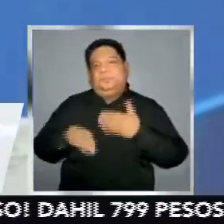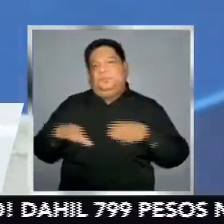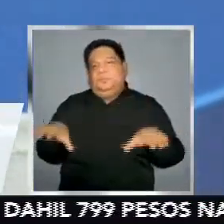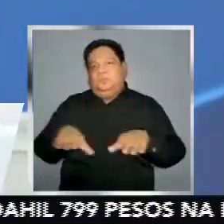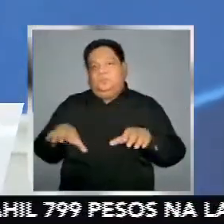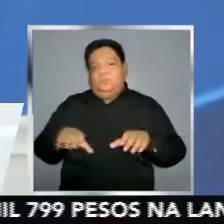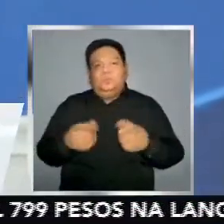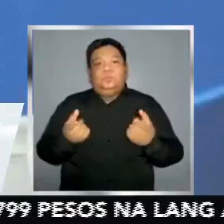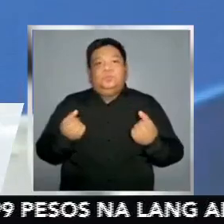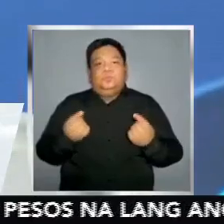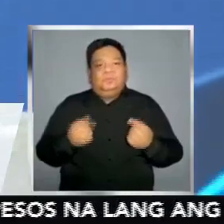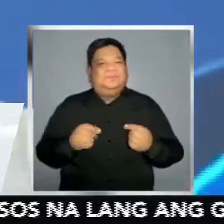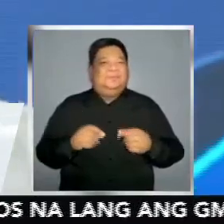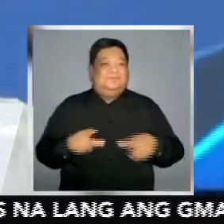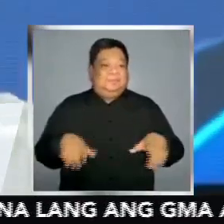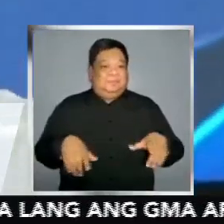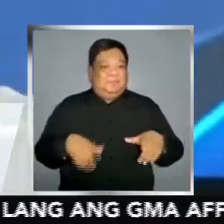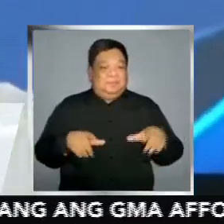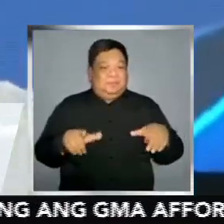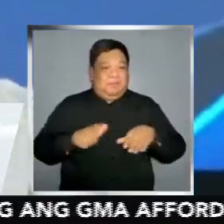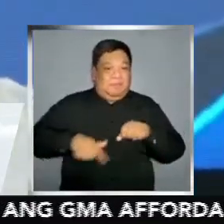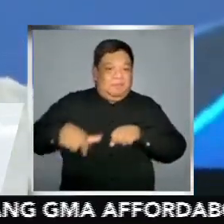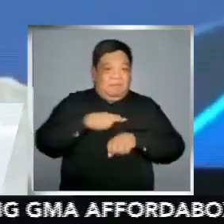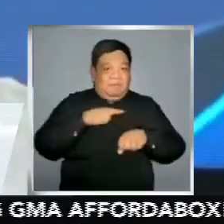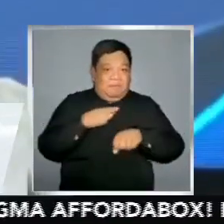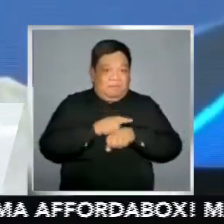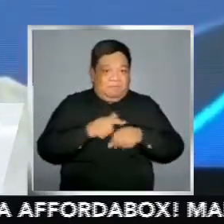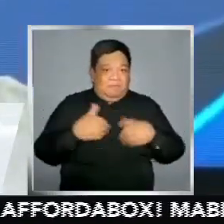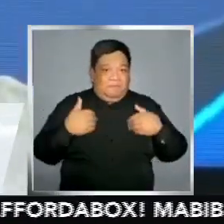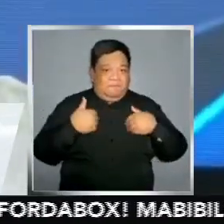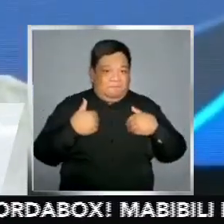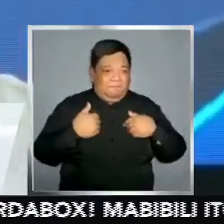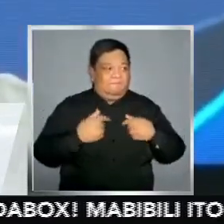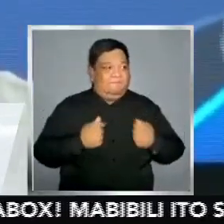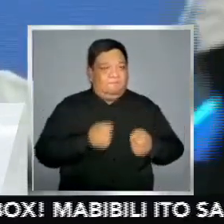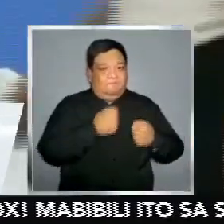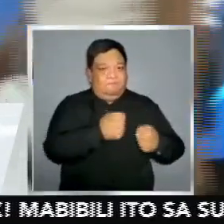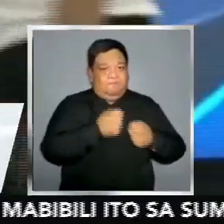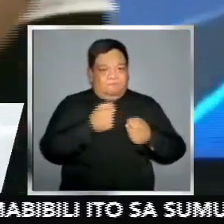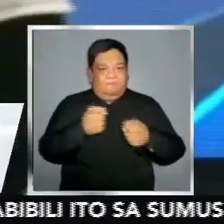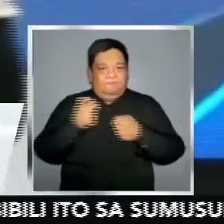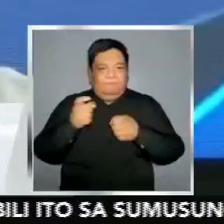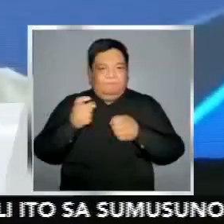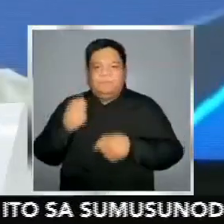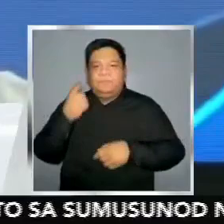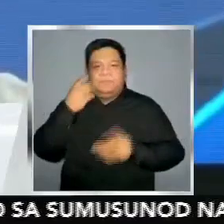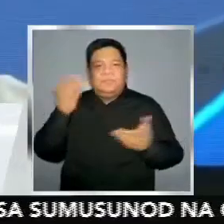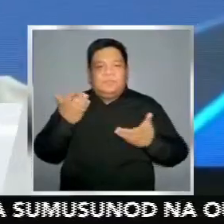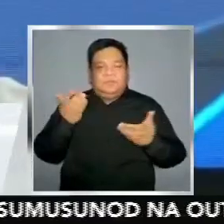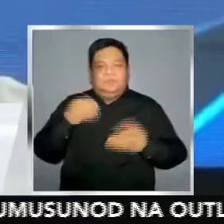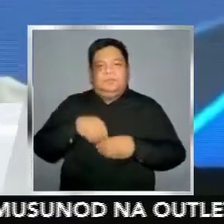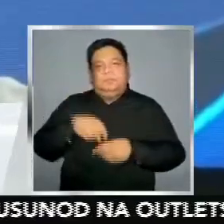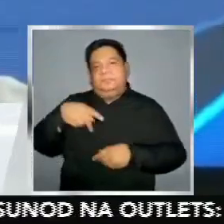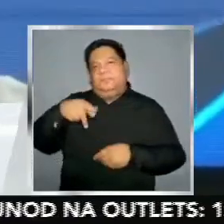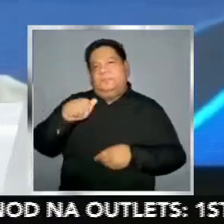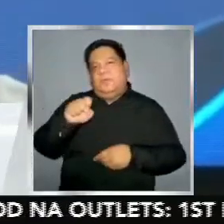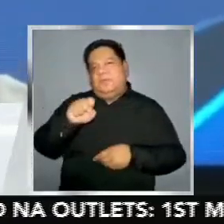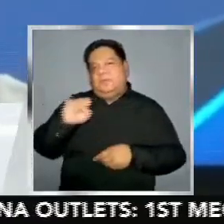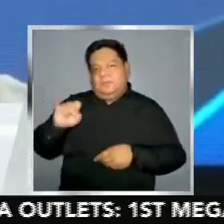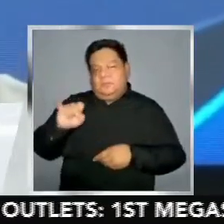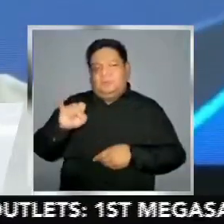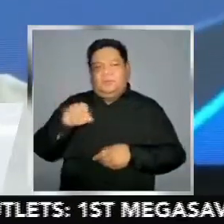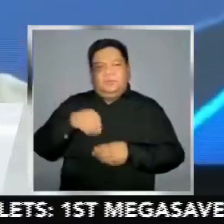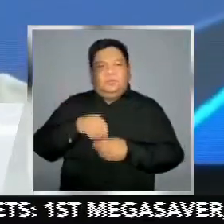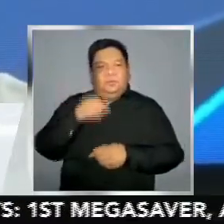mahigit 2,000 beneficyaryo ng agrarian reform sa Pasig City, Iloilo. Ipinamahagi rin ng DAR Western Visayas sa